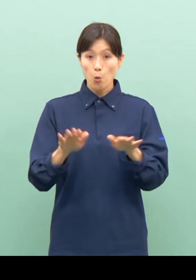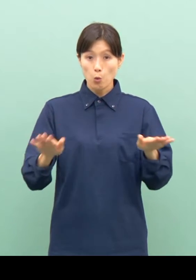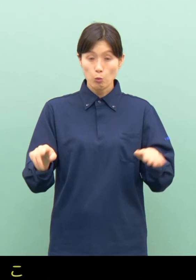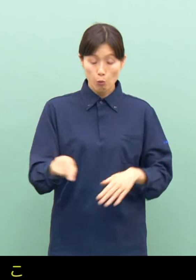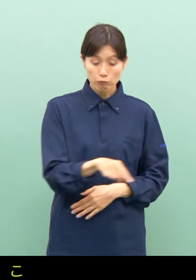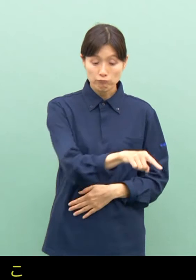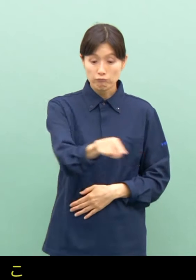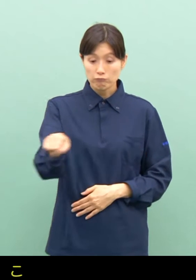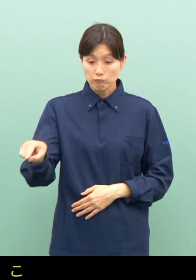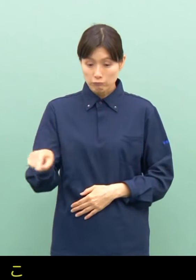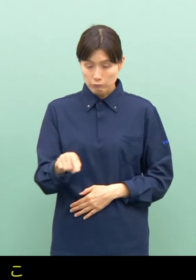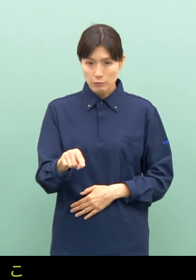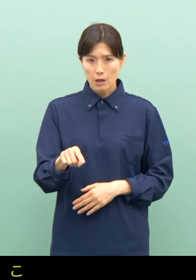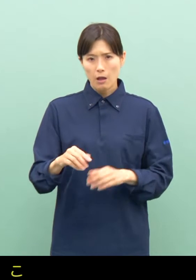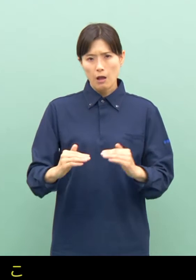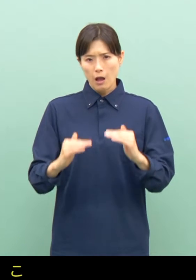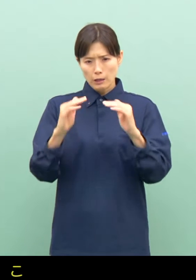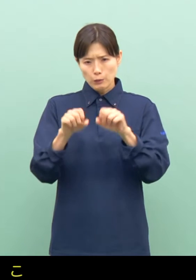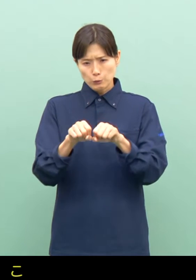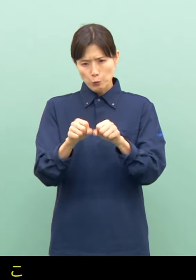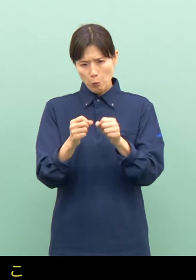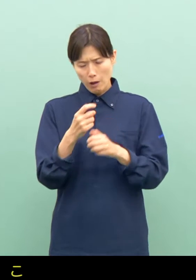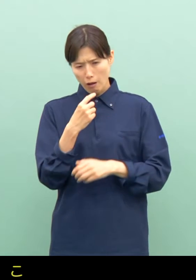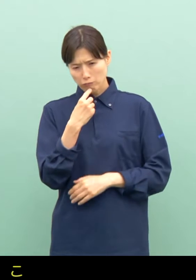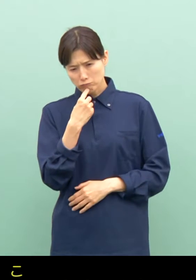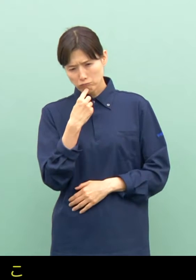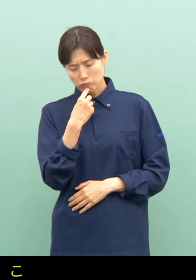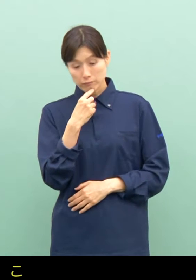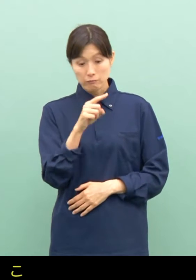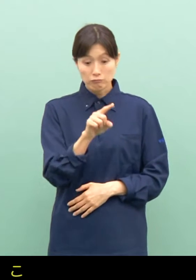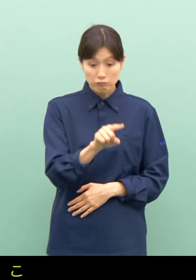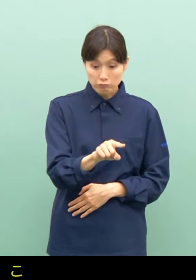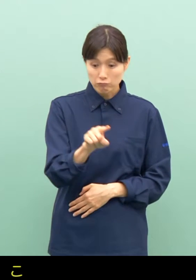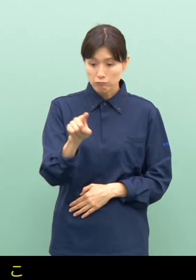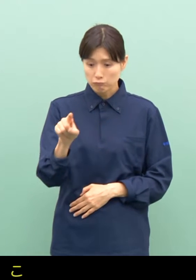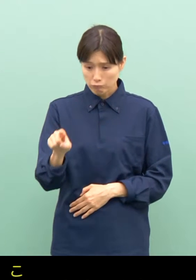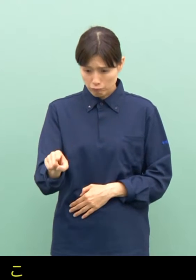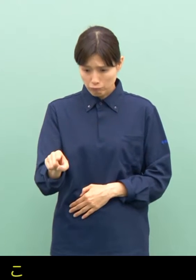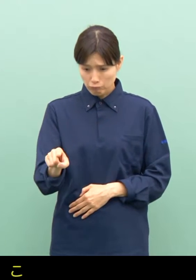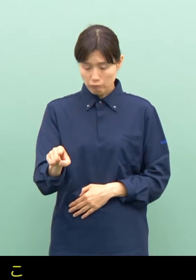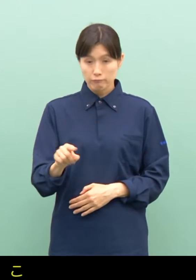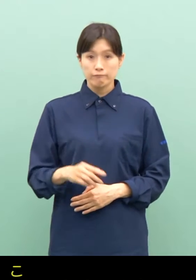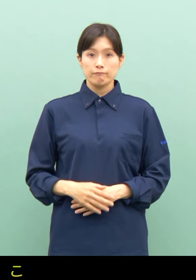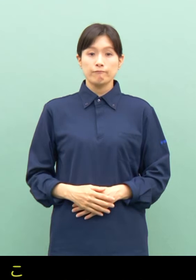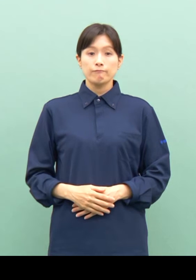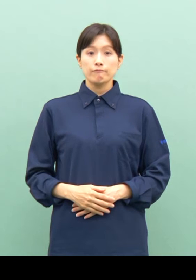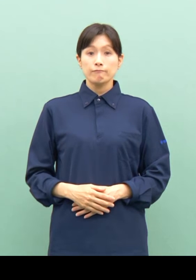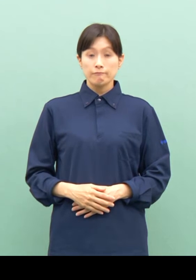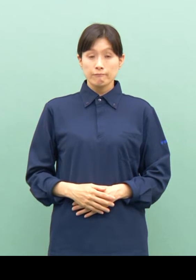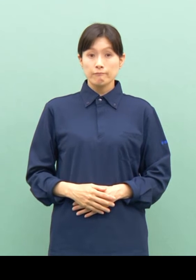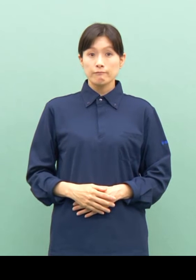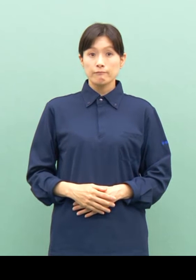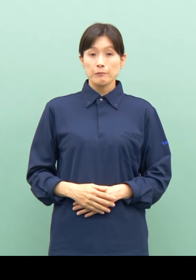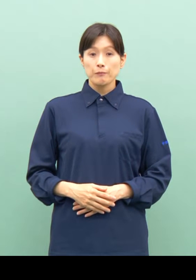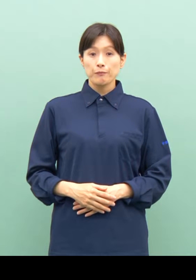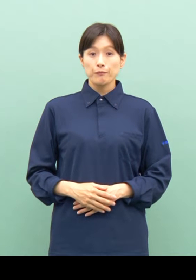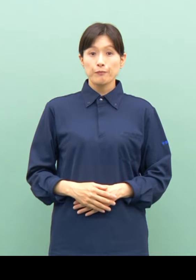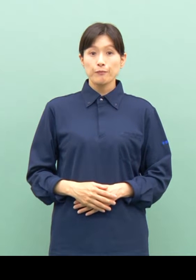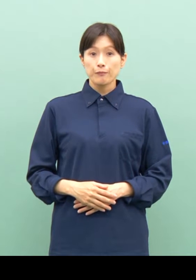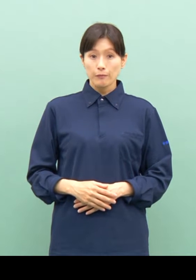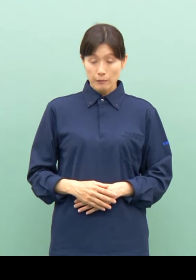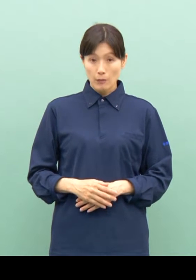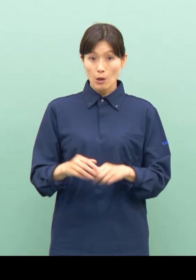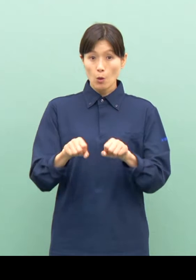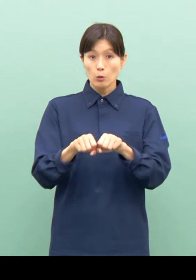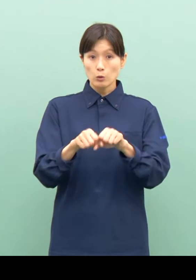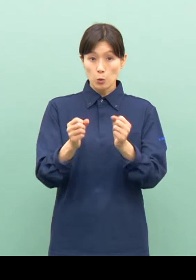中には、発達障害の可能性がある子どもが含まれていると言われています。発達障害はその特性